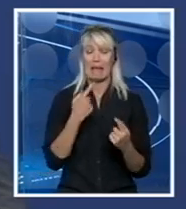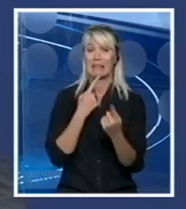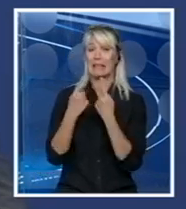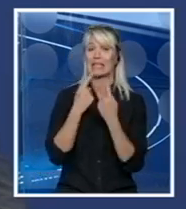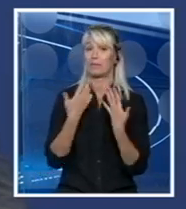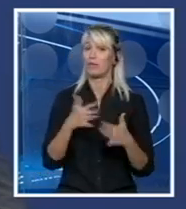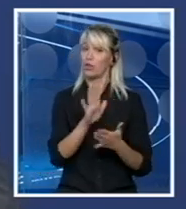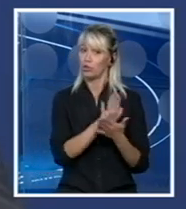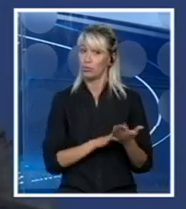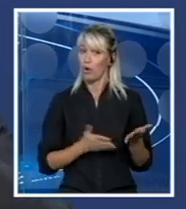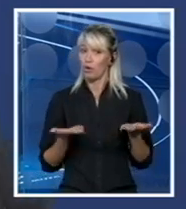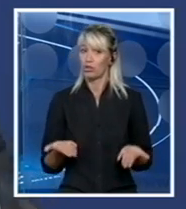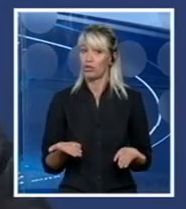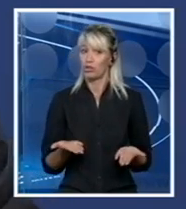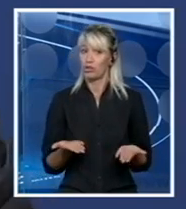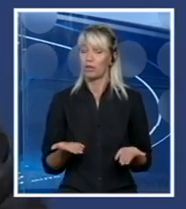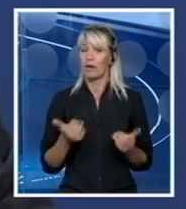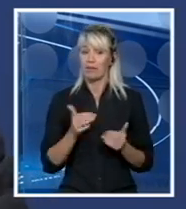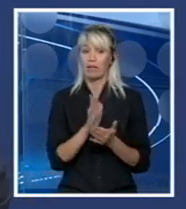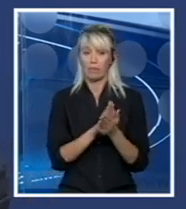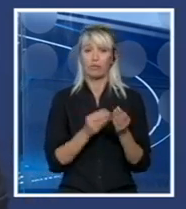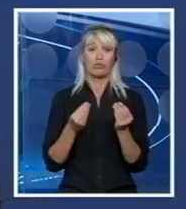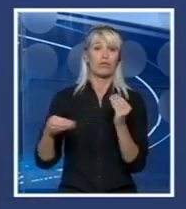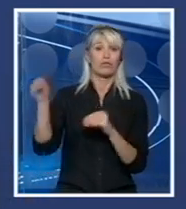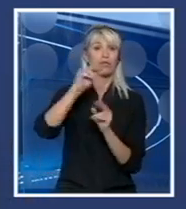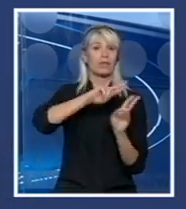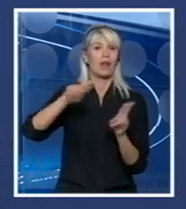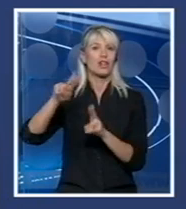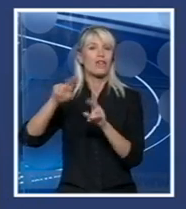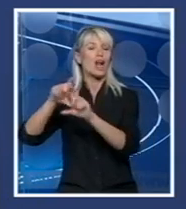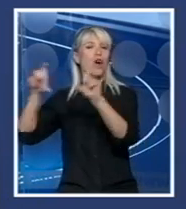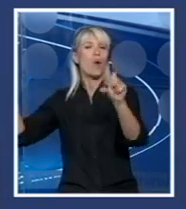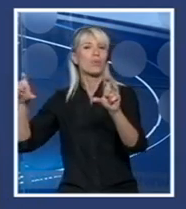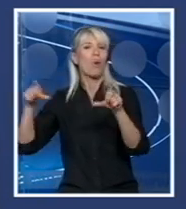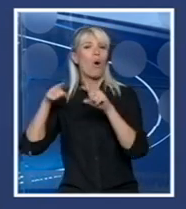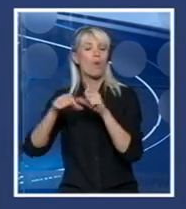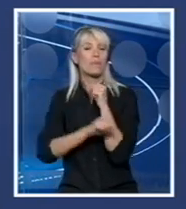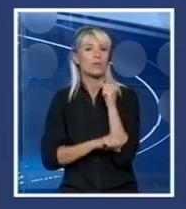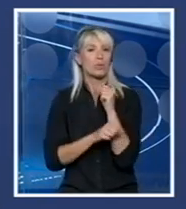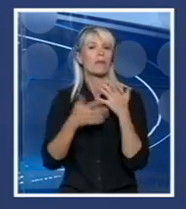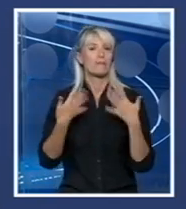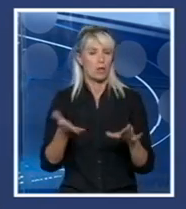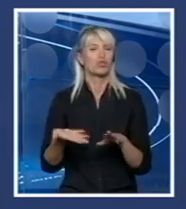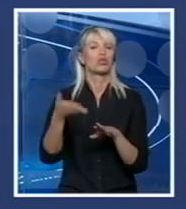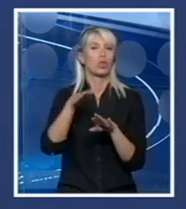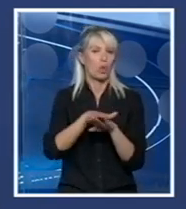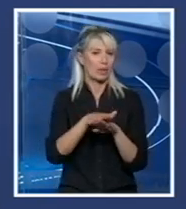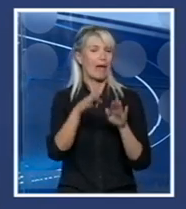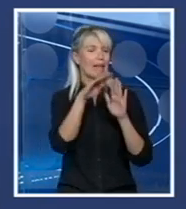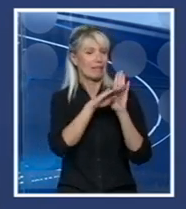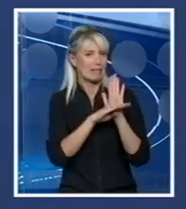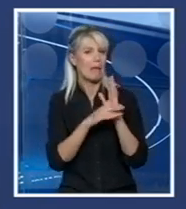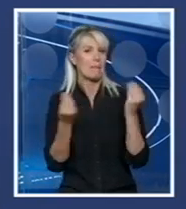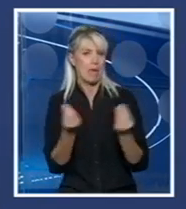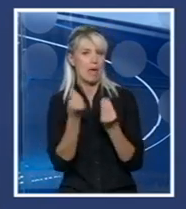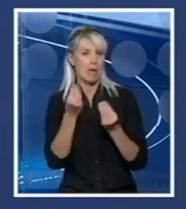to kaže, počinju da narasta broj studenta po domovima. Tu smo preduzeli i dodatne mere. Imaćemo do kraja nedelje, kao što u